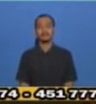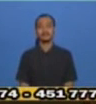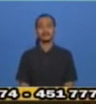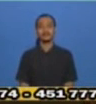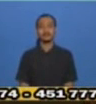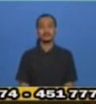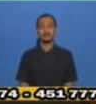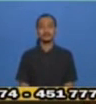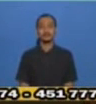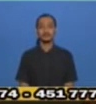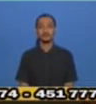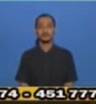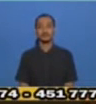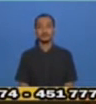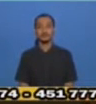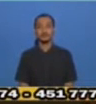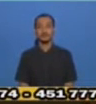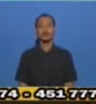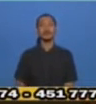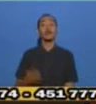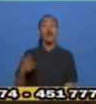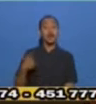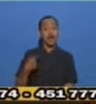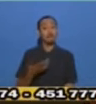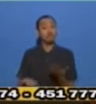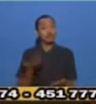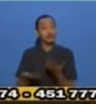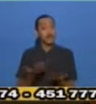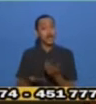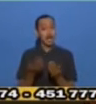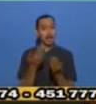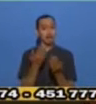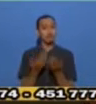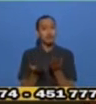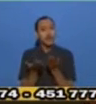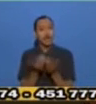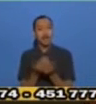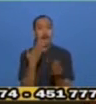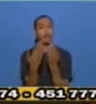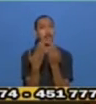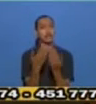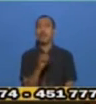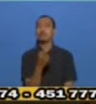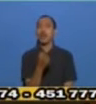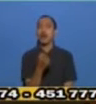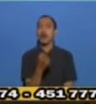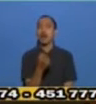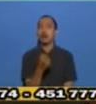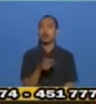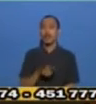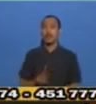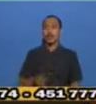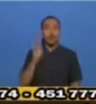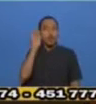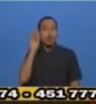salah satu cara. Barangkali ada yang nggak bisa pakai aplikasi, nggak ada, tetapi mendengar di sana ada kegiatan.